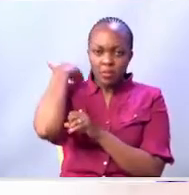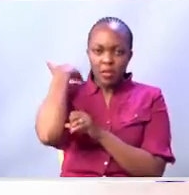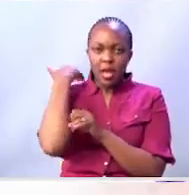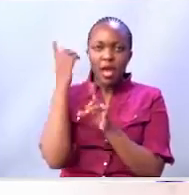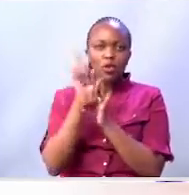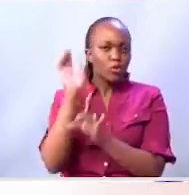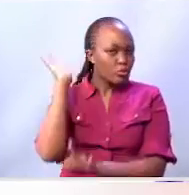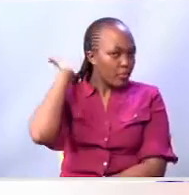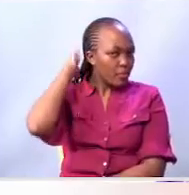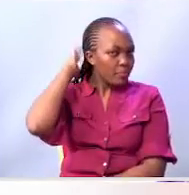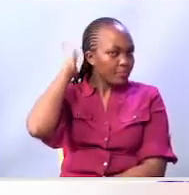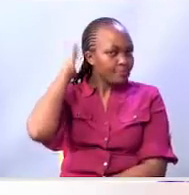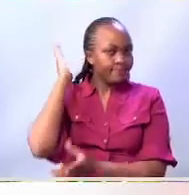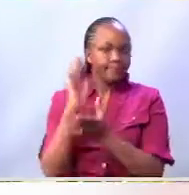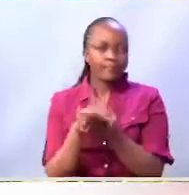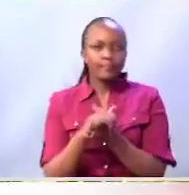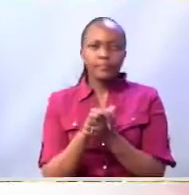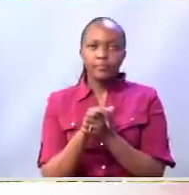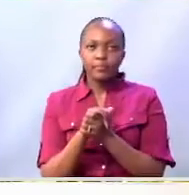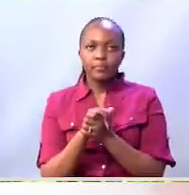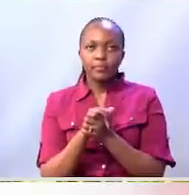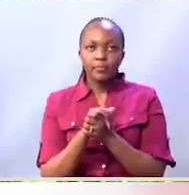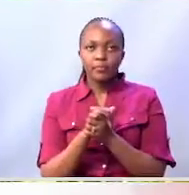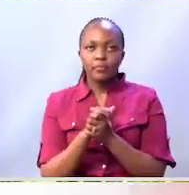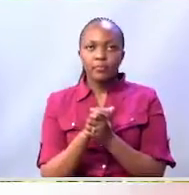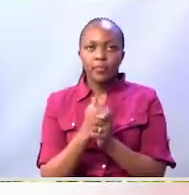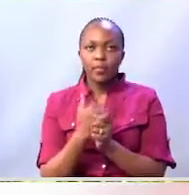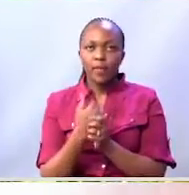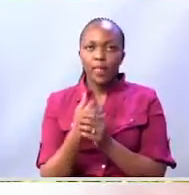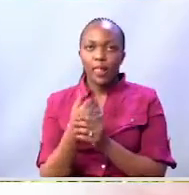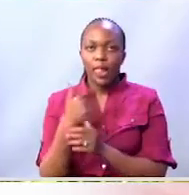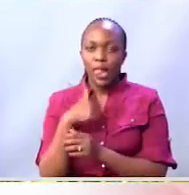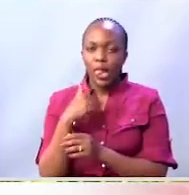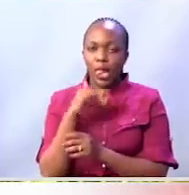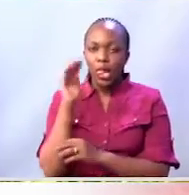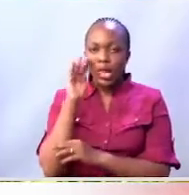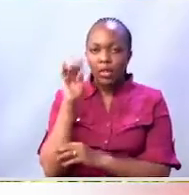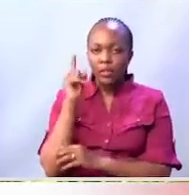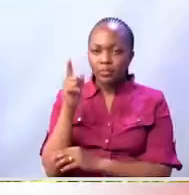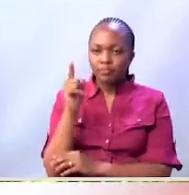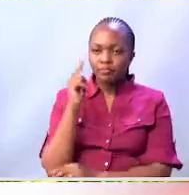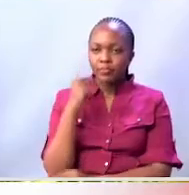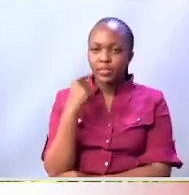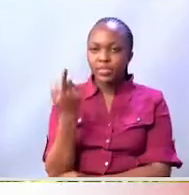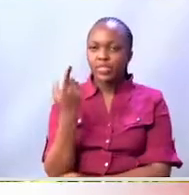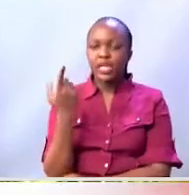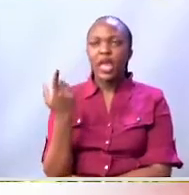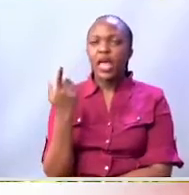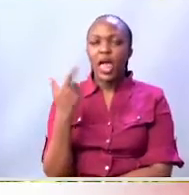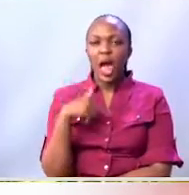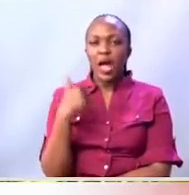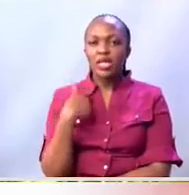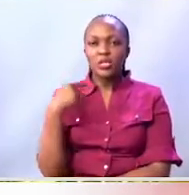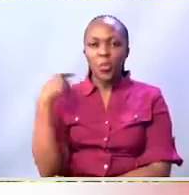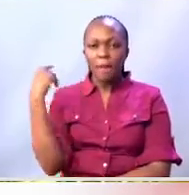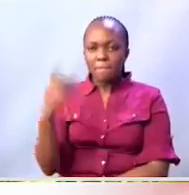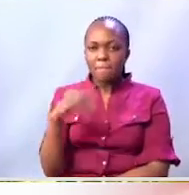huko nyuma ya kichwa. Kawaulize wenye alikuwa akaniambia kilikuwa kipigo kingine kansa kama umbo imeingia